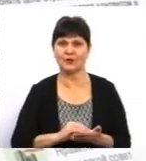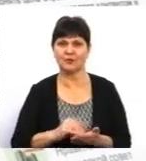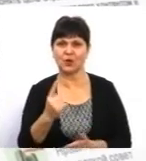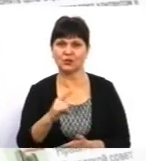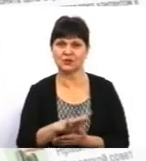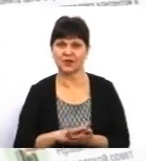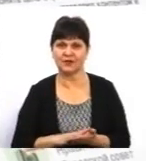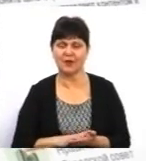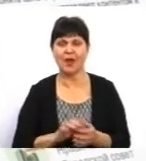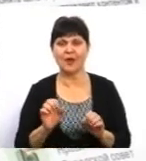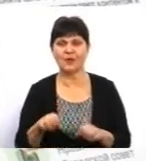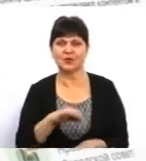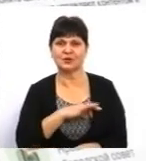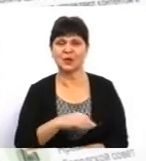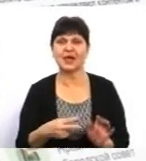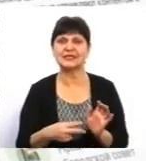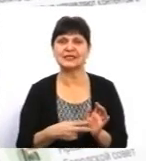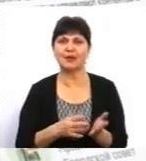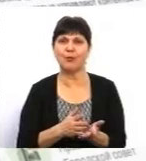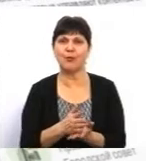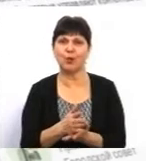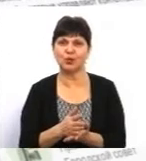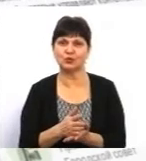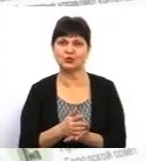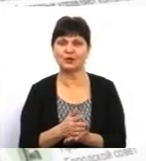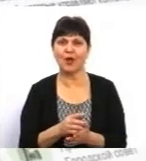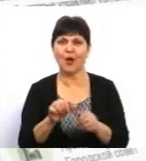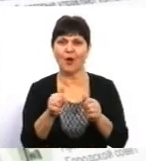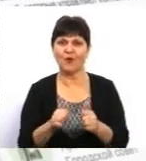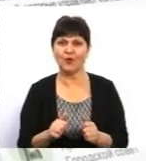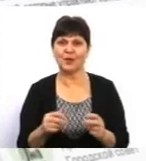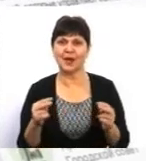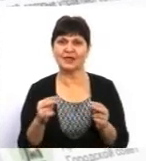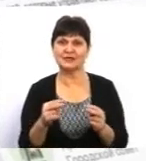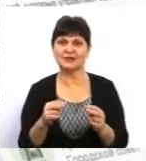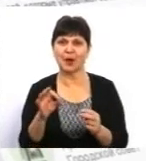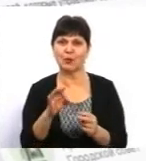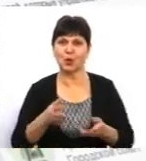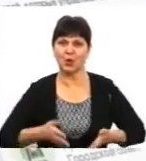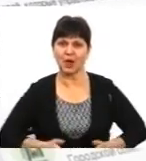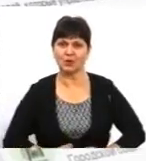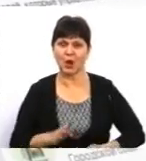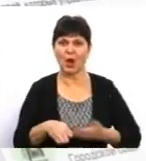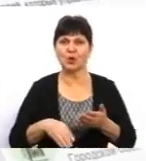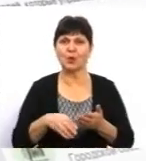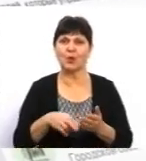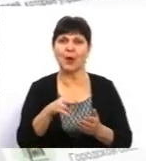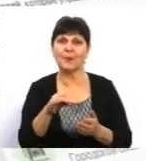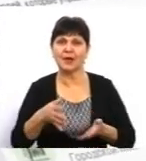скористатися 7 послугами, серед яких оформлення свідоцтва про народження та допомоги при народженні